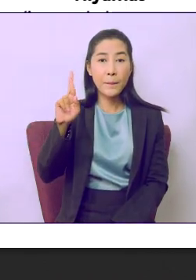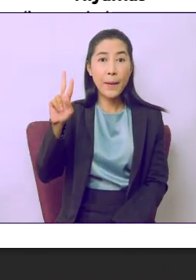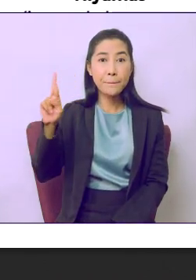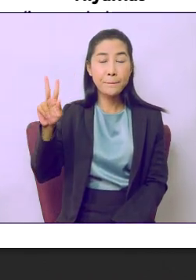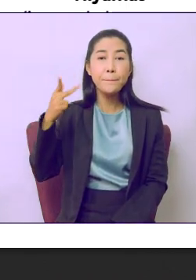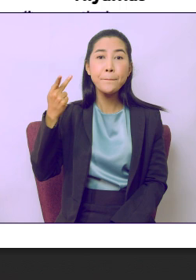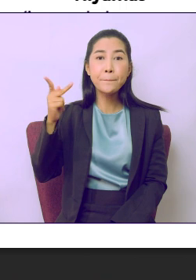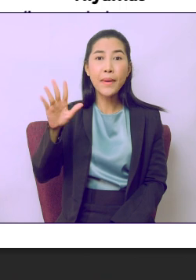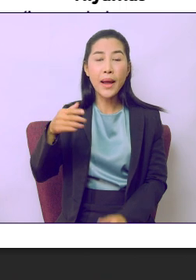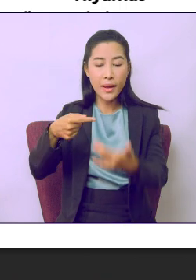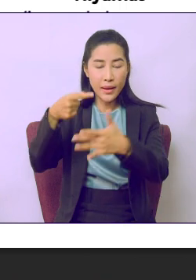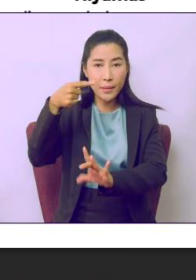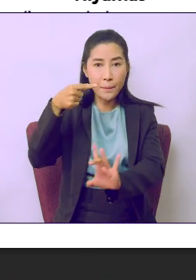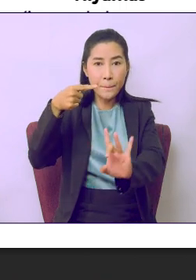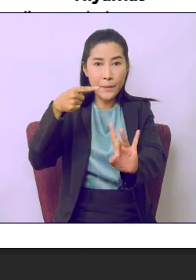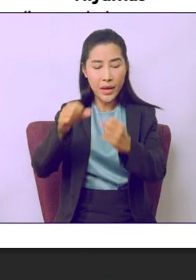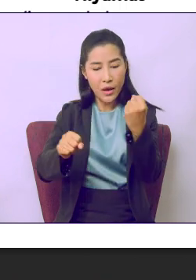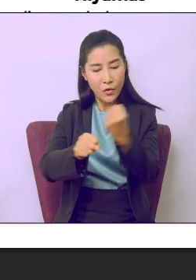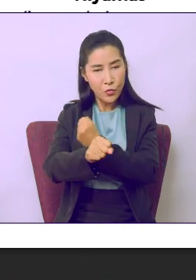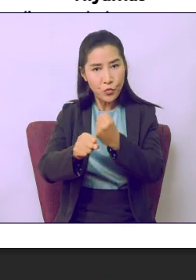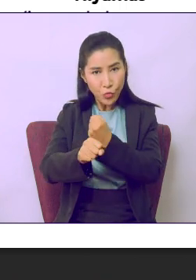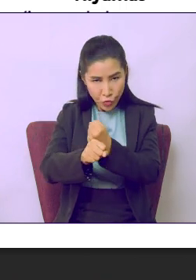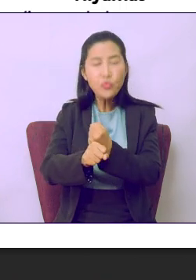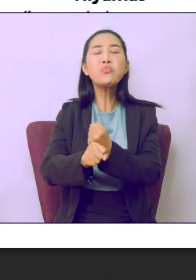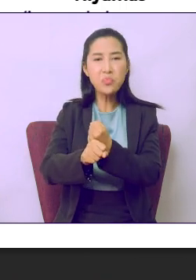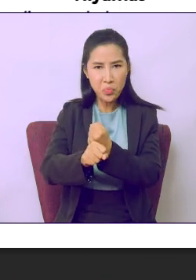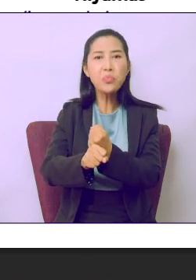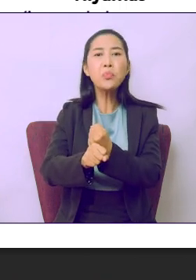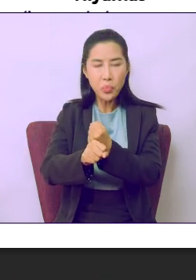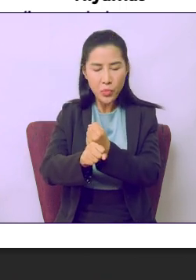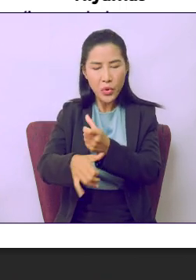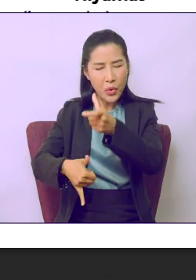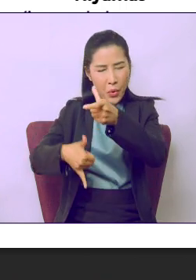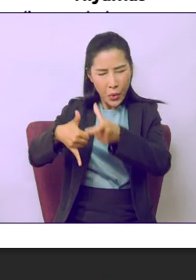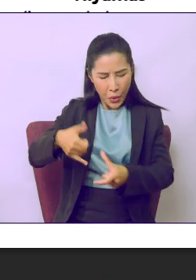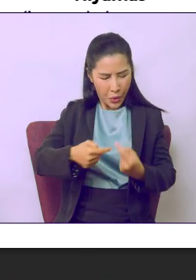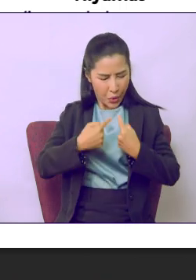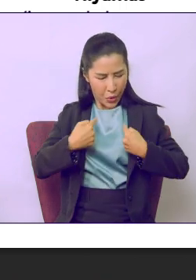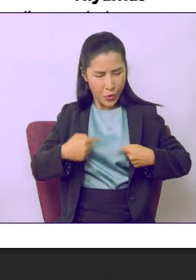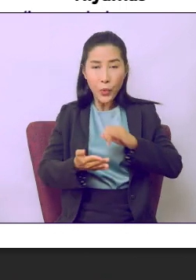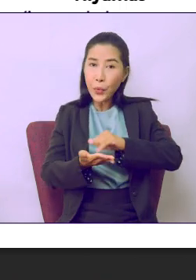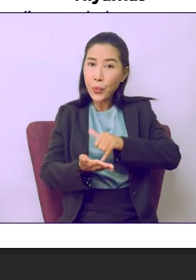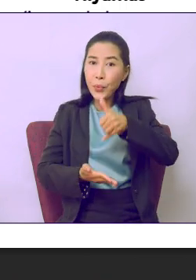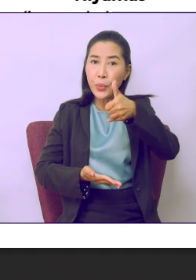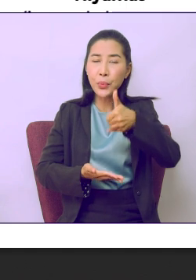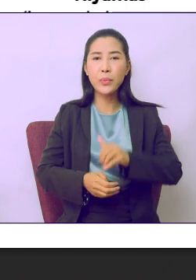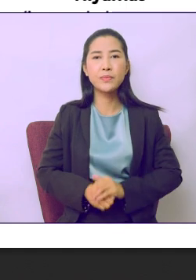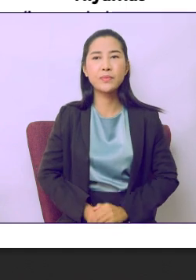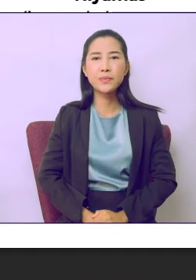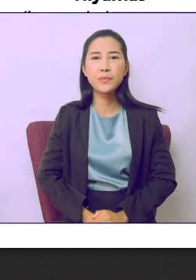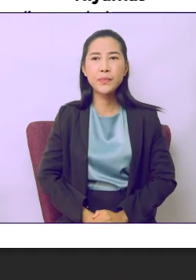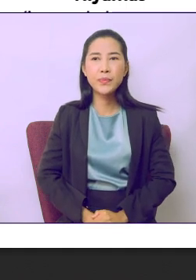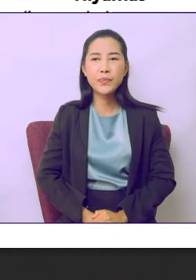โยคะเพื่อบรรลุแจ้งนะครับเพื่อความสมดุลทั้งกายและใจนะครับแต่นะครับแต่